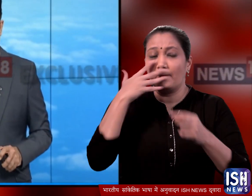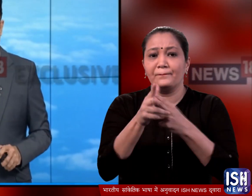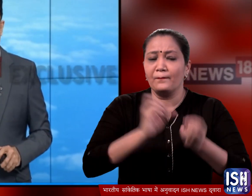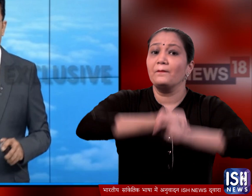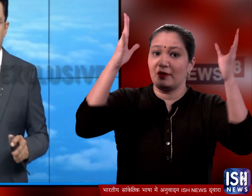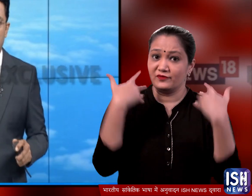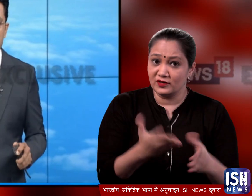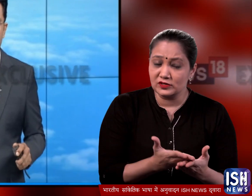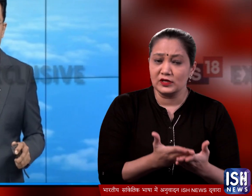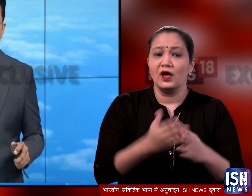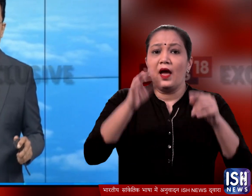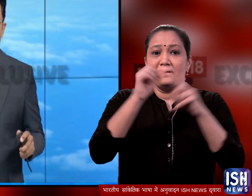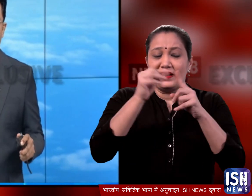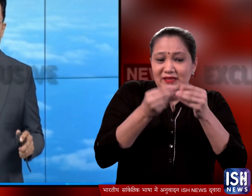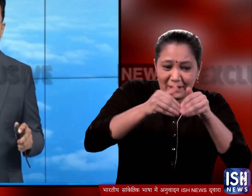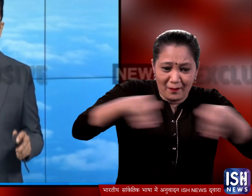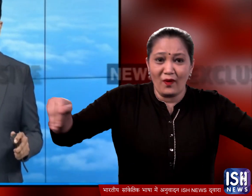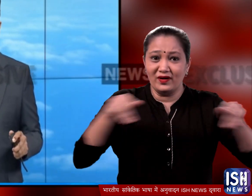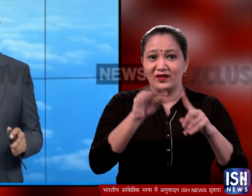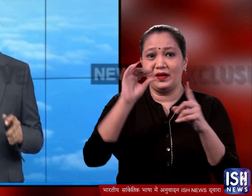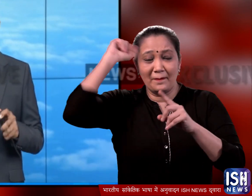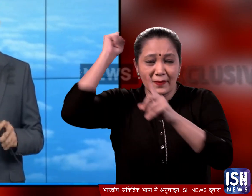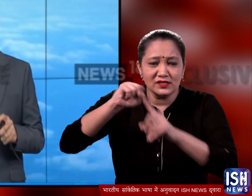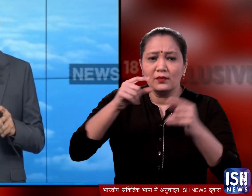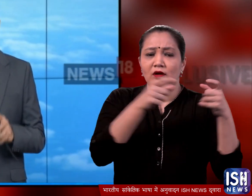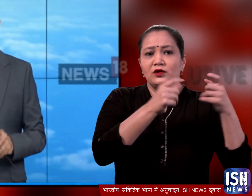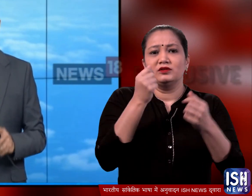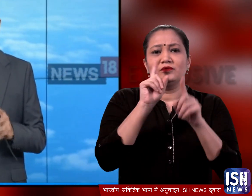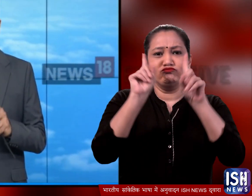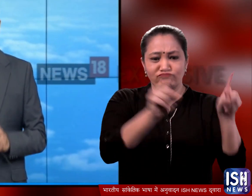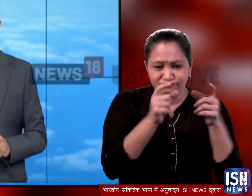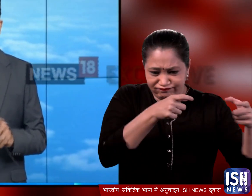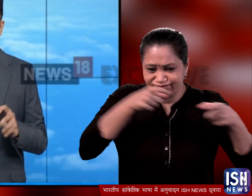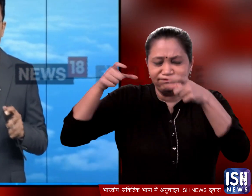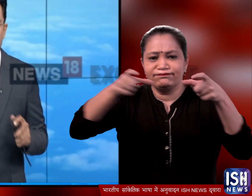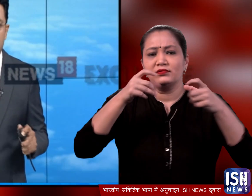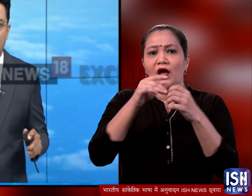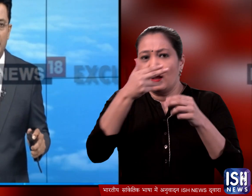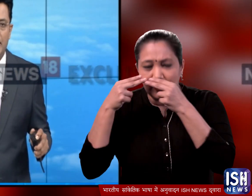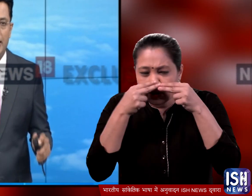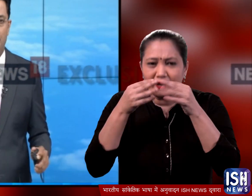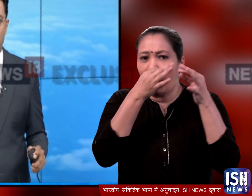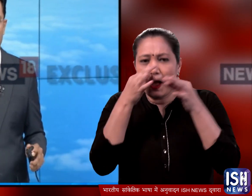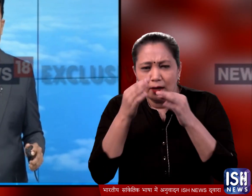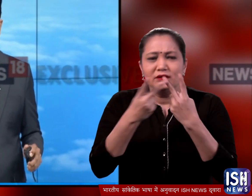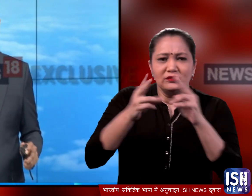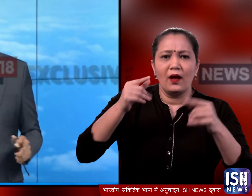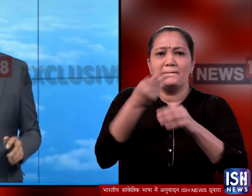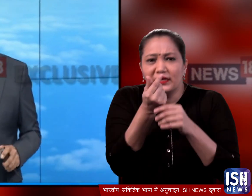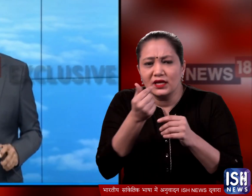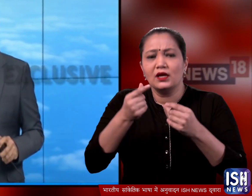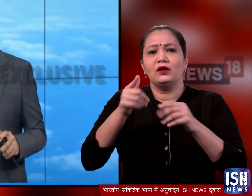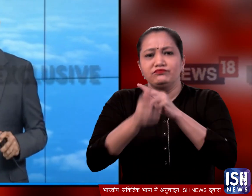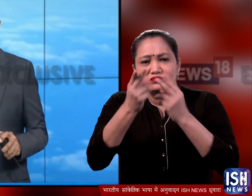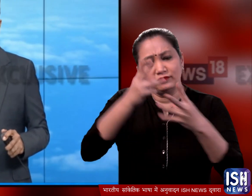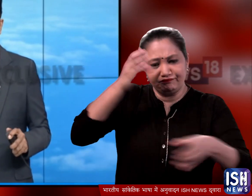हमला हुआ और पाकिस्तान सीमा से जुड़े पंजाब के कई इलाकों में ड्रोन से हथियार, पैसे और ड्रग्स गिराने की घटनाएं भी हो चुकी, जिसकी